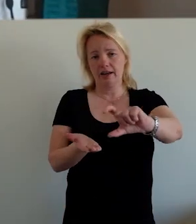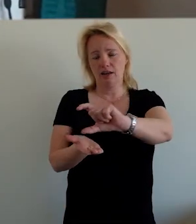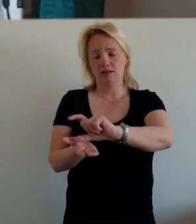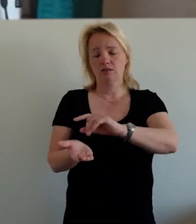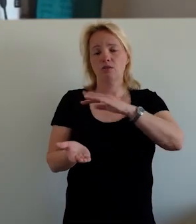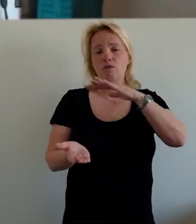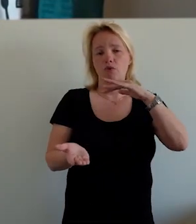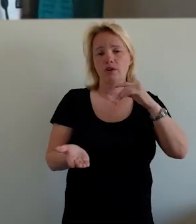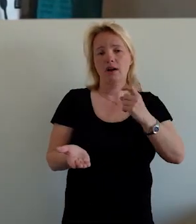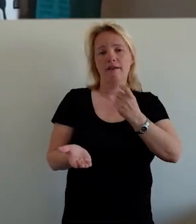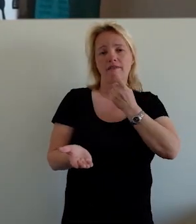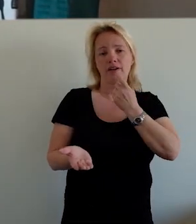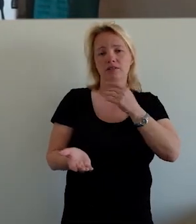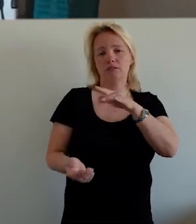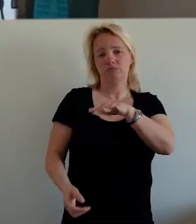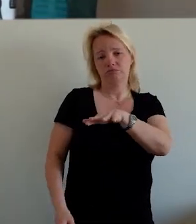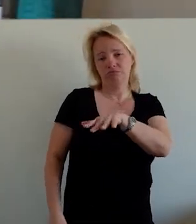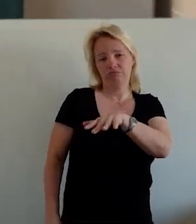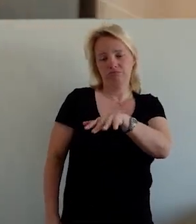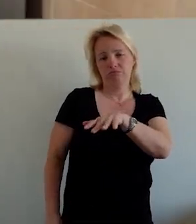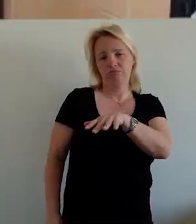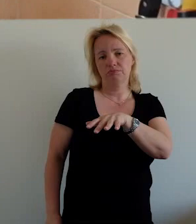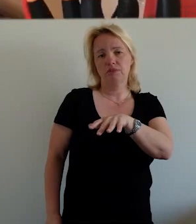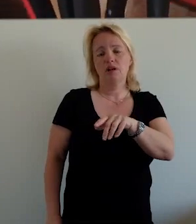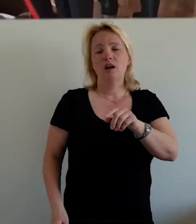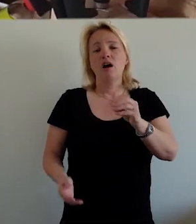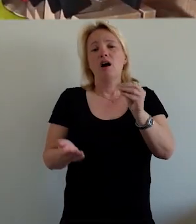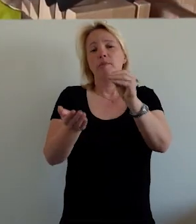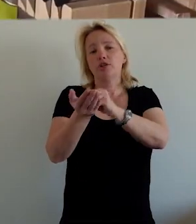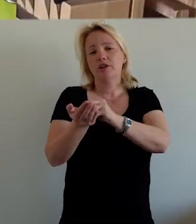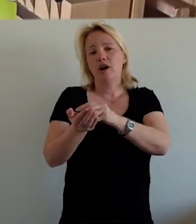Do vody k vajíčkům přilijeme jednu lžíci octa.